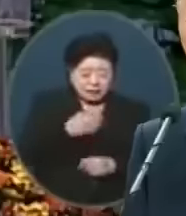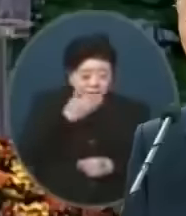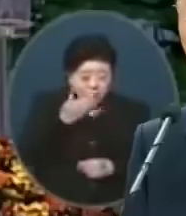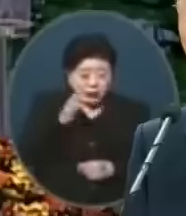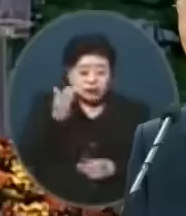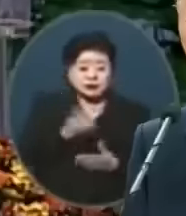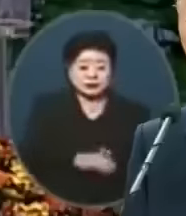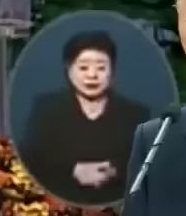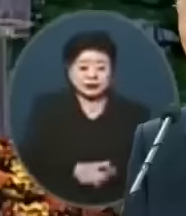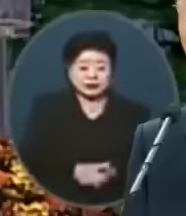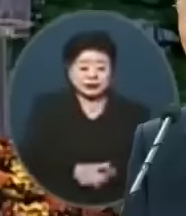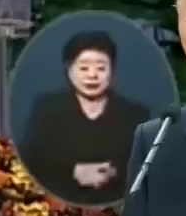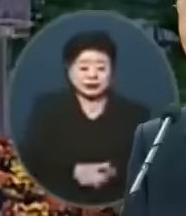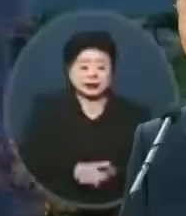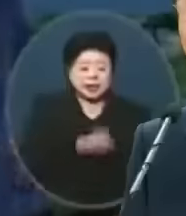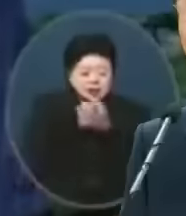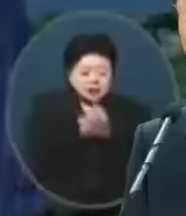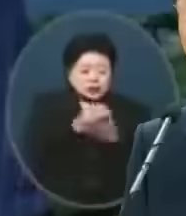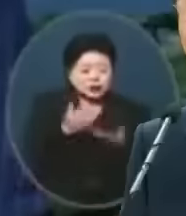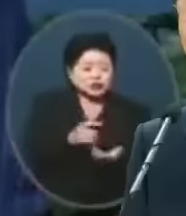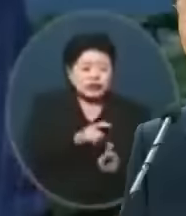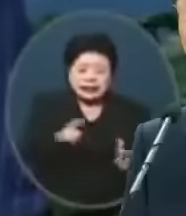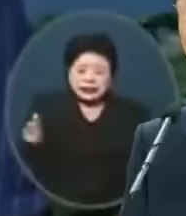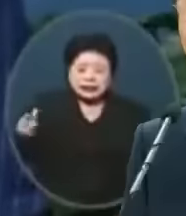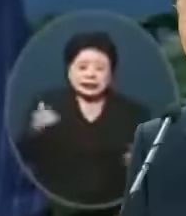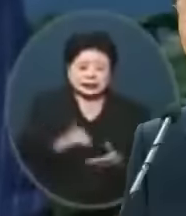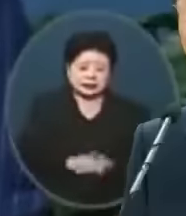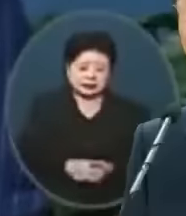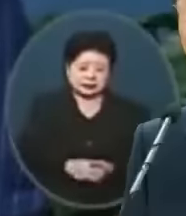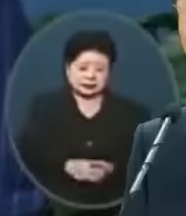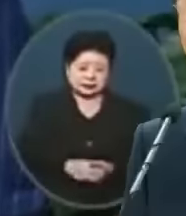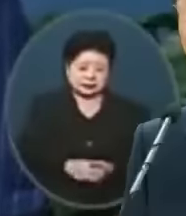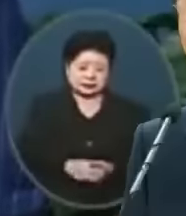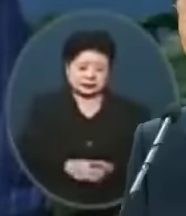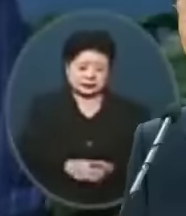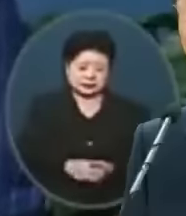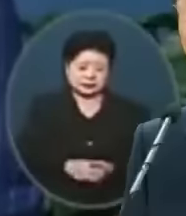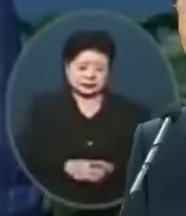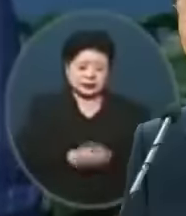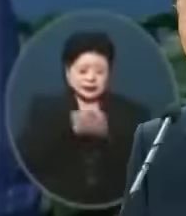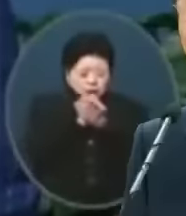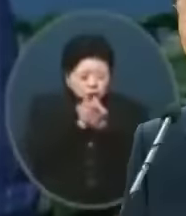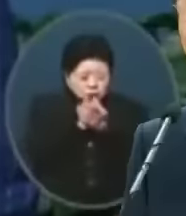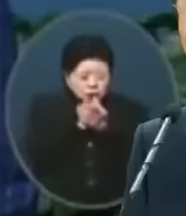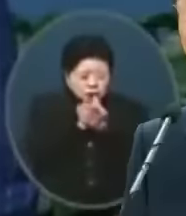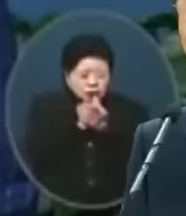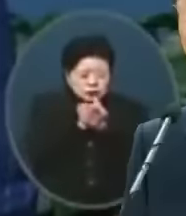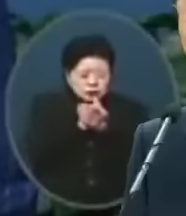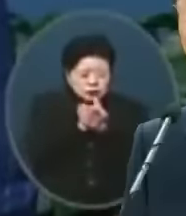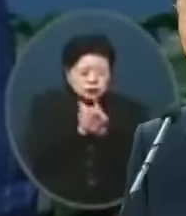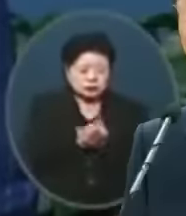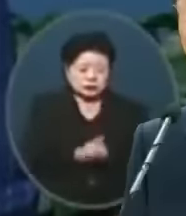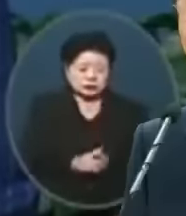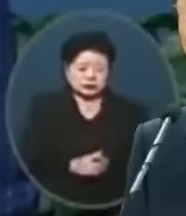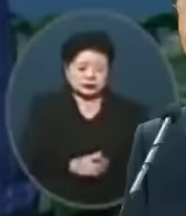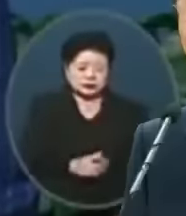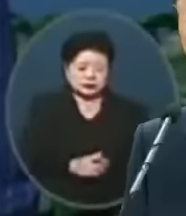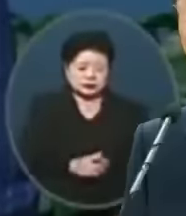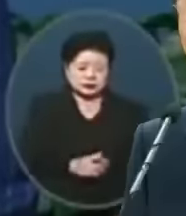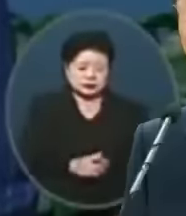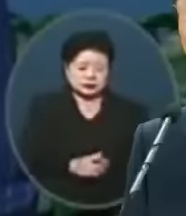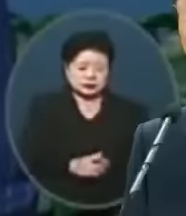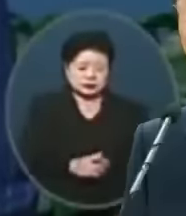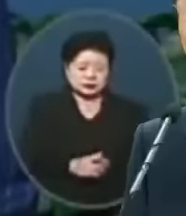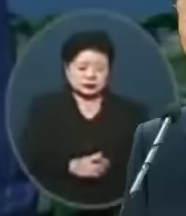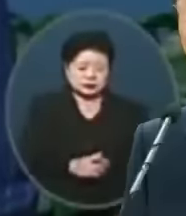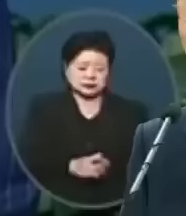것입니다. 우리가 기도를 쉬지 말고 해야 되는 것입니다. 기도를 증식으로 해야 기도가 되는